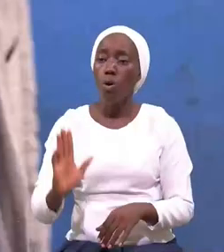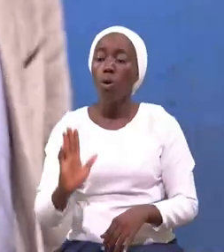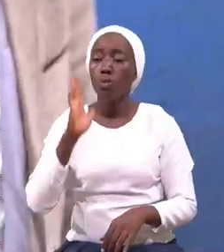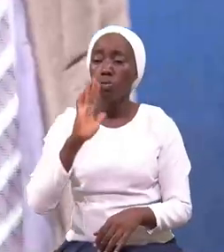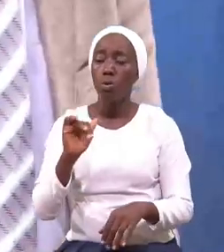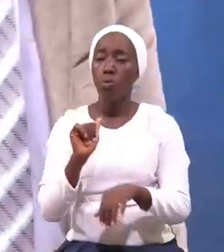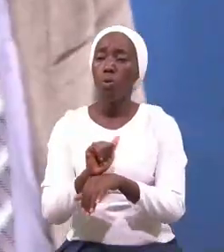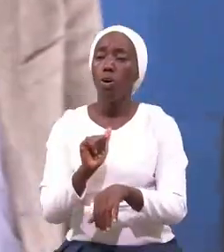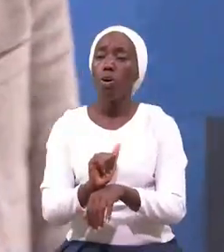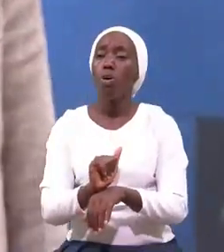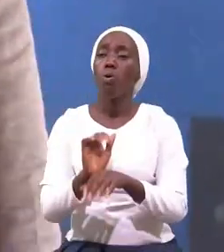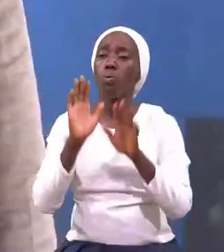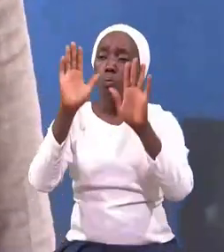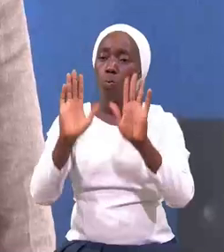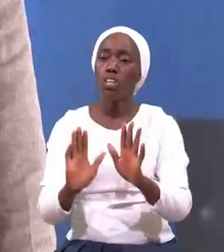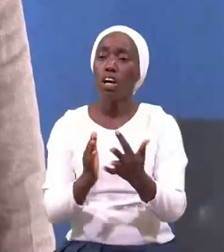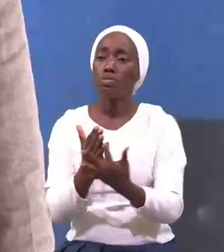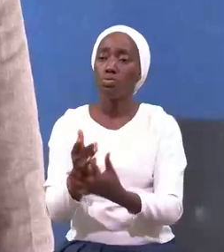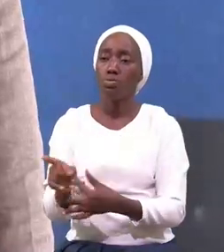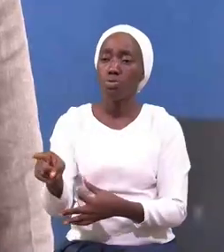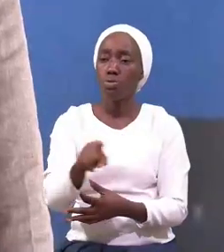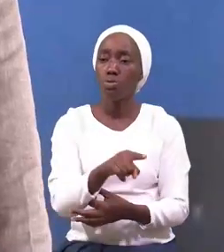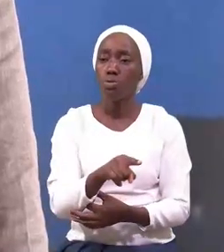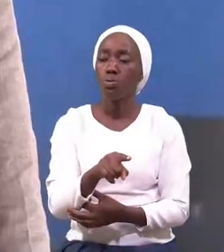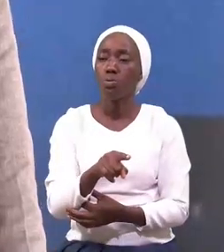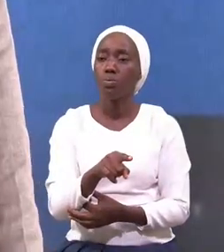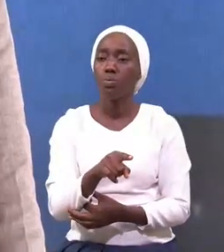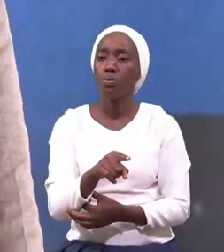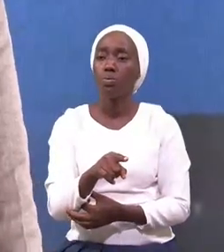L'Esprit dit, maintenant, c'est ton tour. Dieu fera des prodiges à travers toi.